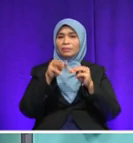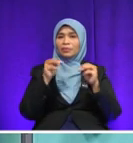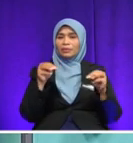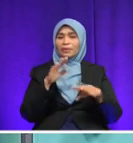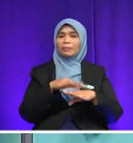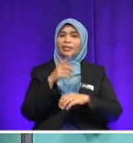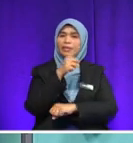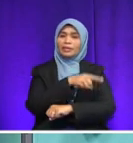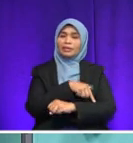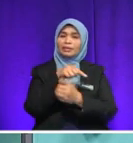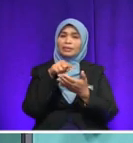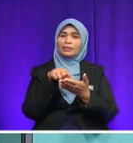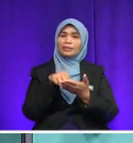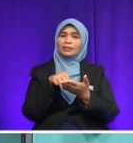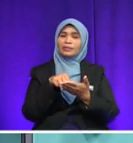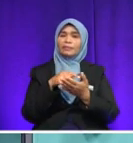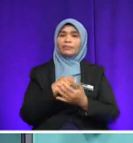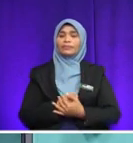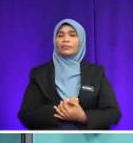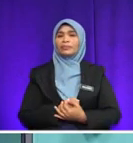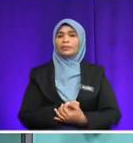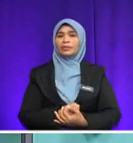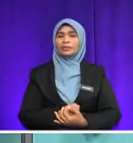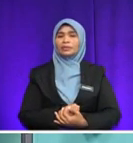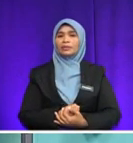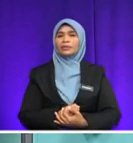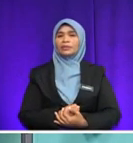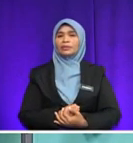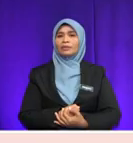pada hari ini ya Oke oke Indonesia